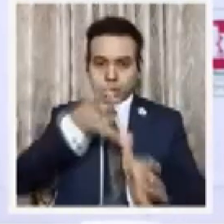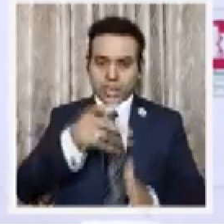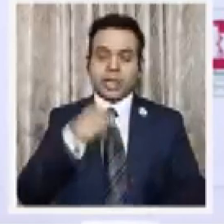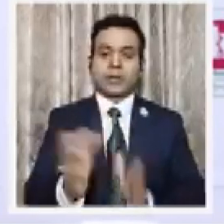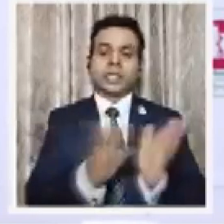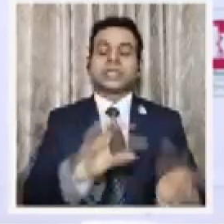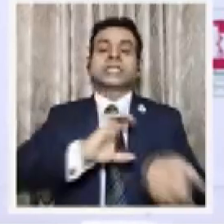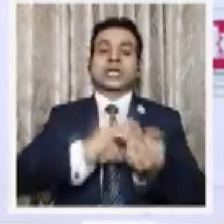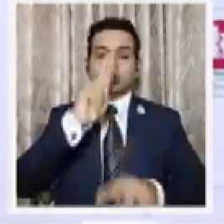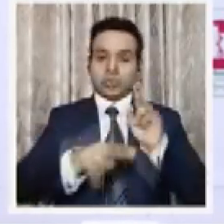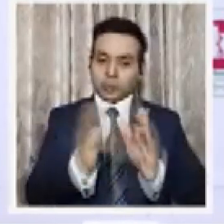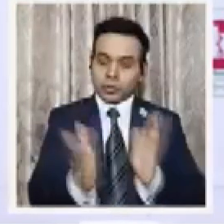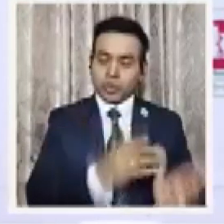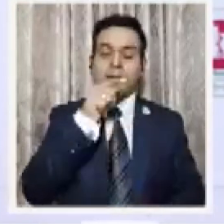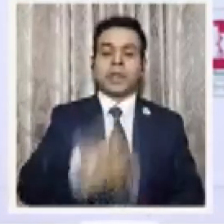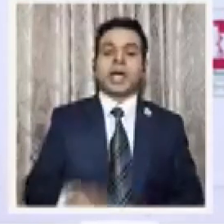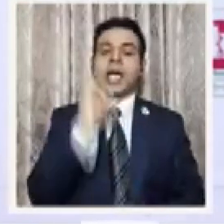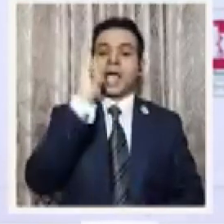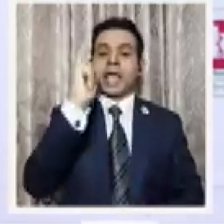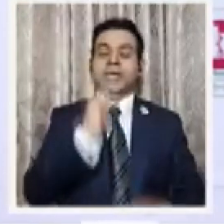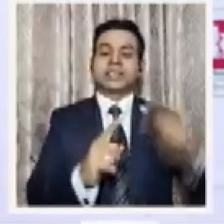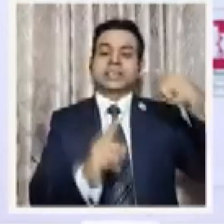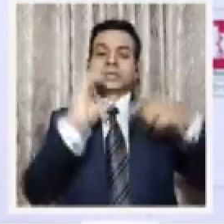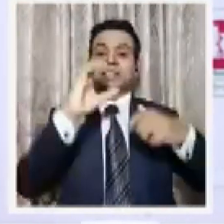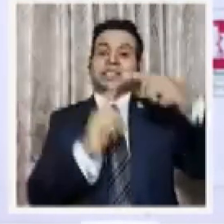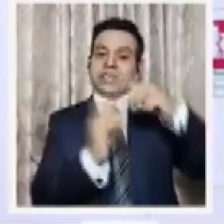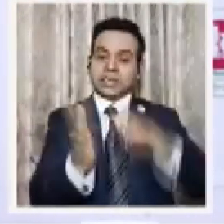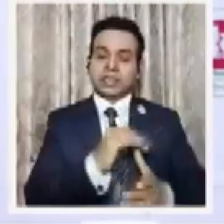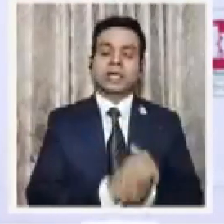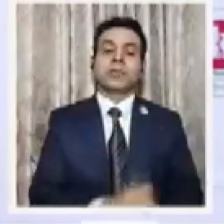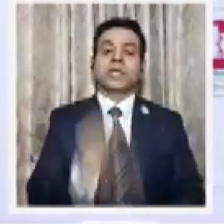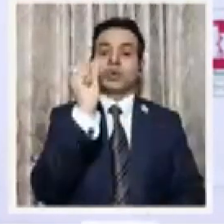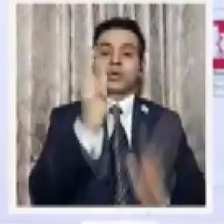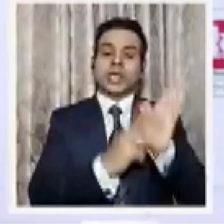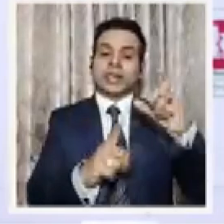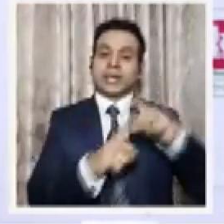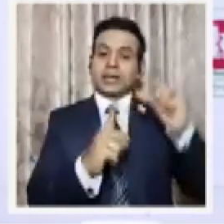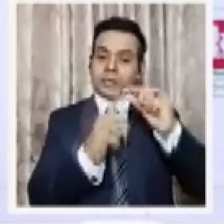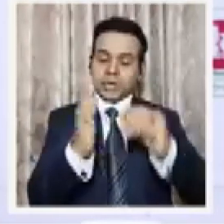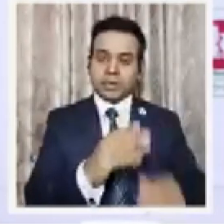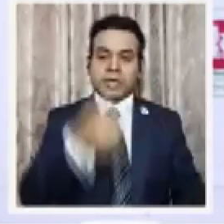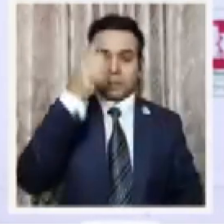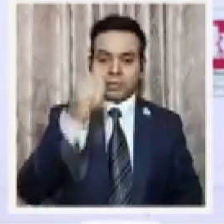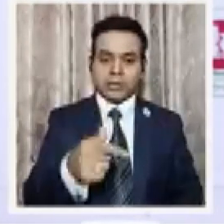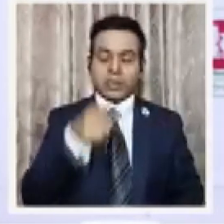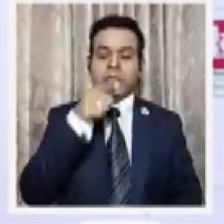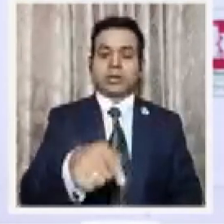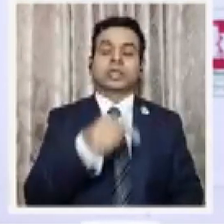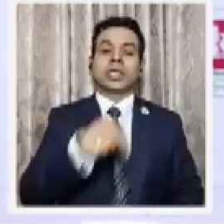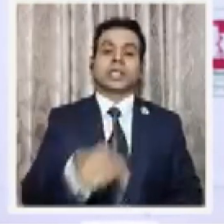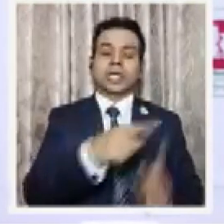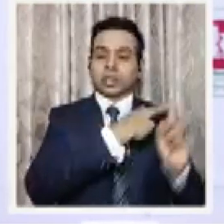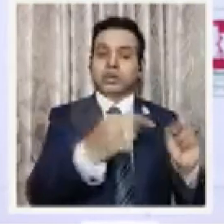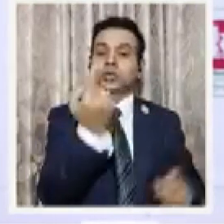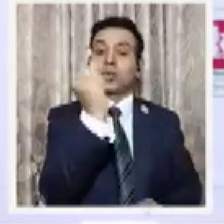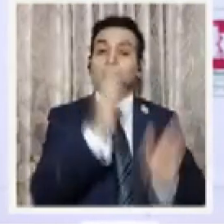প্রদানের লক্ষ্যে বাংলাদেশ সরকারের স্বাস্থ্য মন্ত্রণালয়, স্বাস্থ্য অধিদপ্তর, আইসিটি ডিভিশন, এ2আই, ইউএনডিপি ও বেসিসের